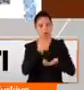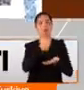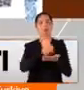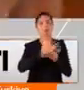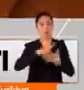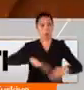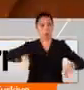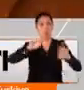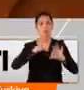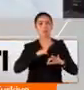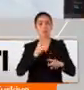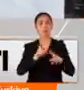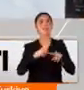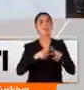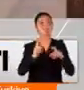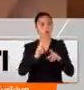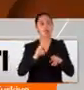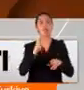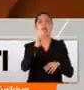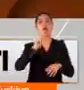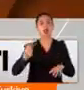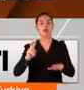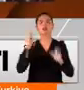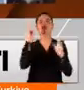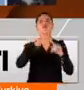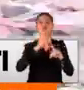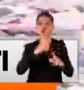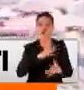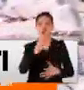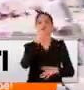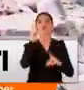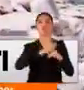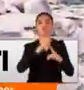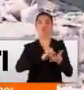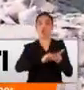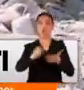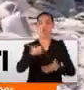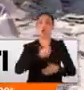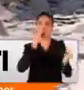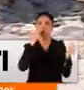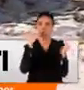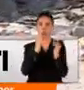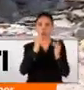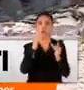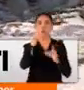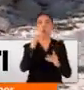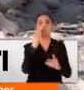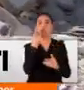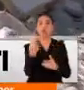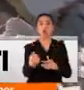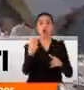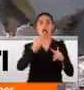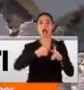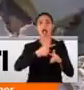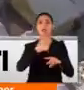kayıt belgesi var, daskı var, elektrik faturası var, su faturası var. Yani yasal anlamda her şeyi tamam ama buna rağmen Ali